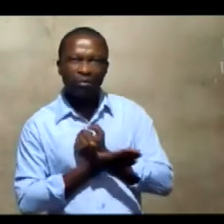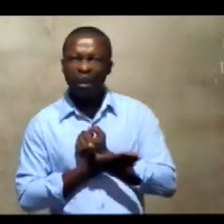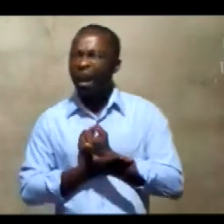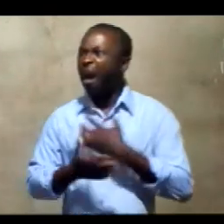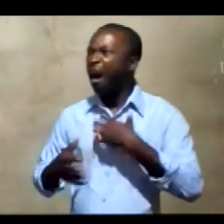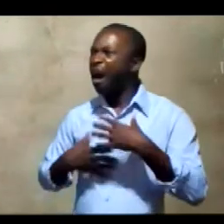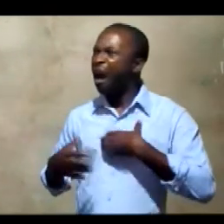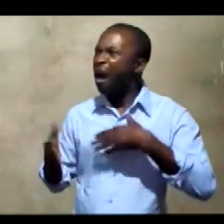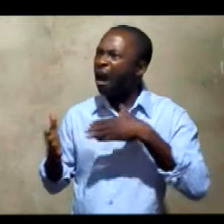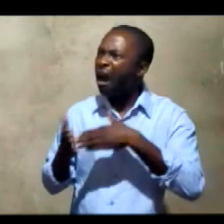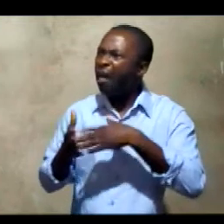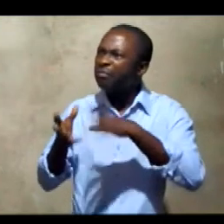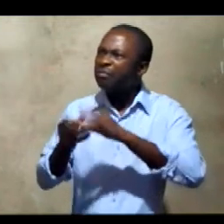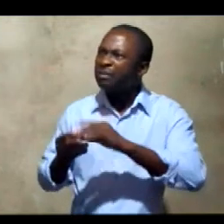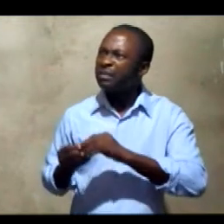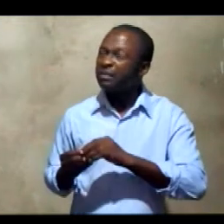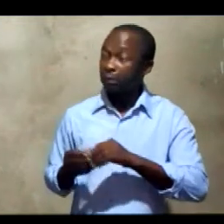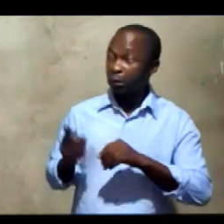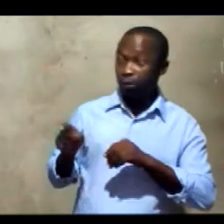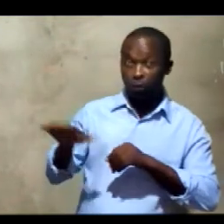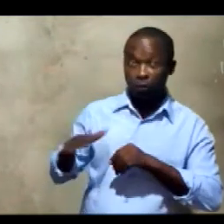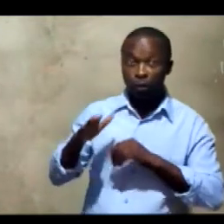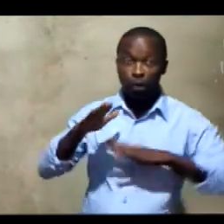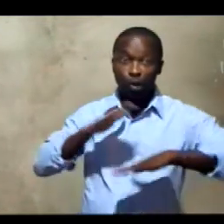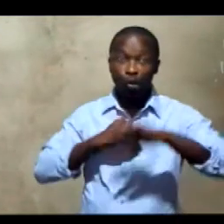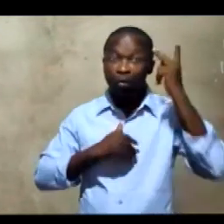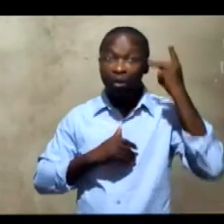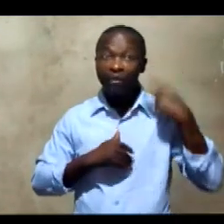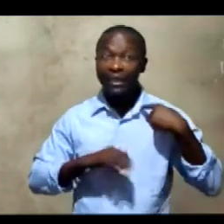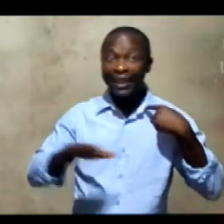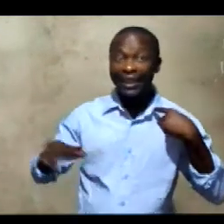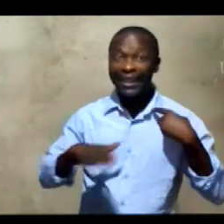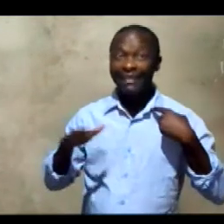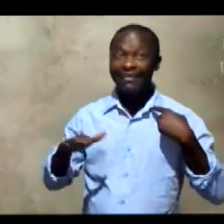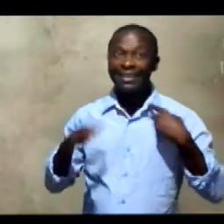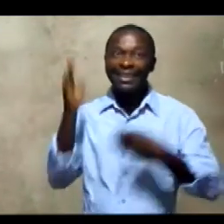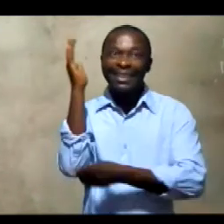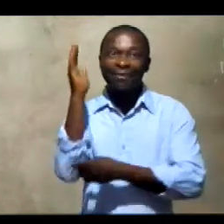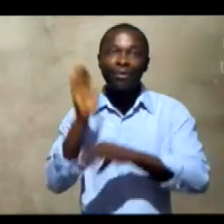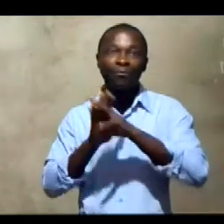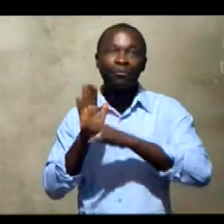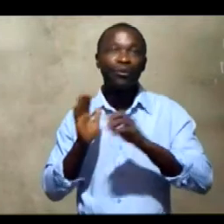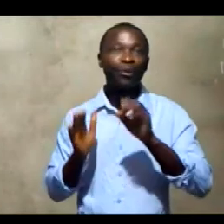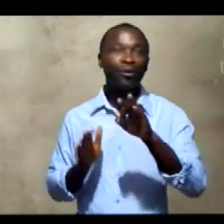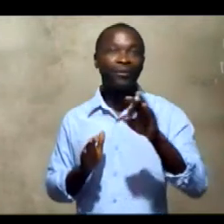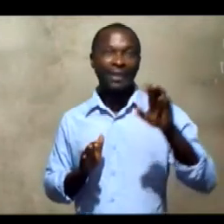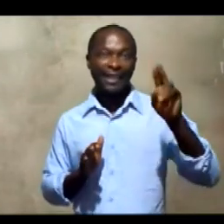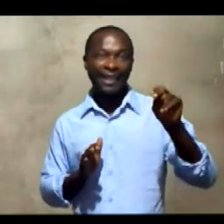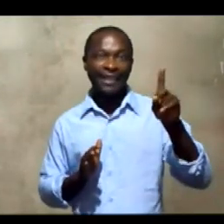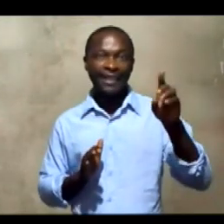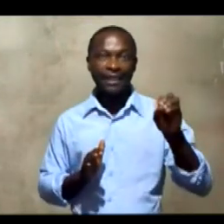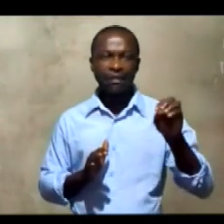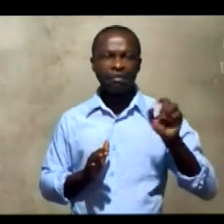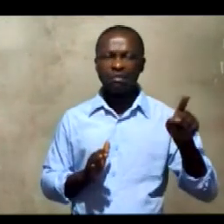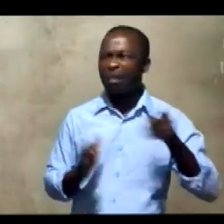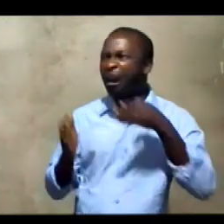Ces accusations sont principalement portées contre le sous-préfet de l'arrondissement de Bazou dans le département d'Undé. Là, jusqu'à présent où je vous parle,